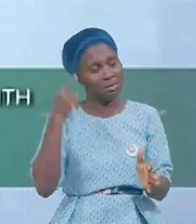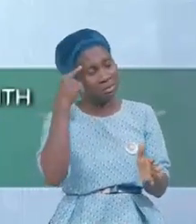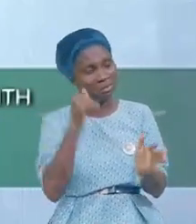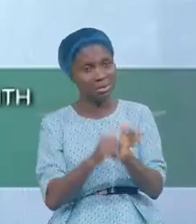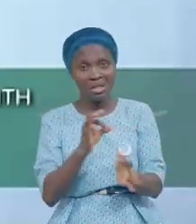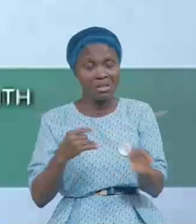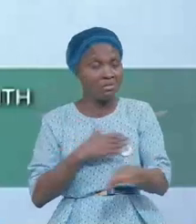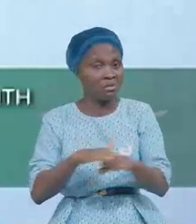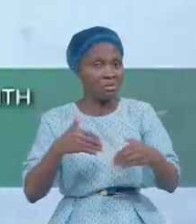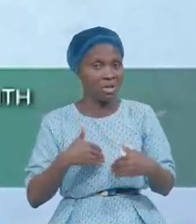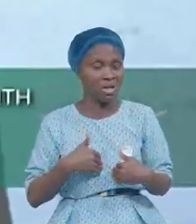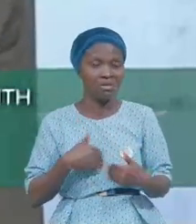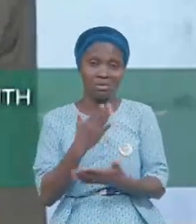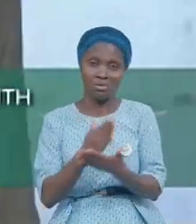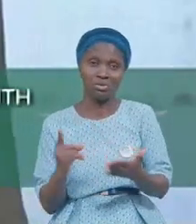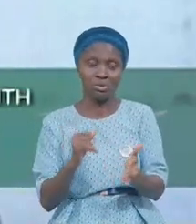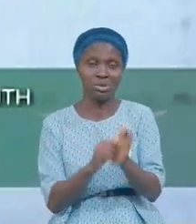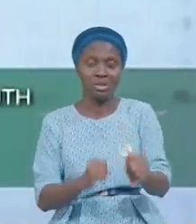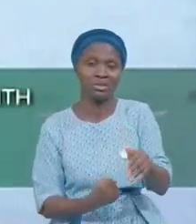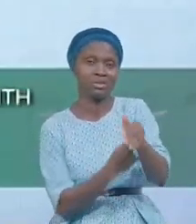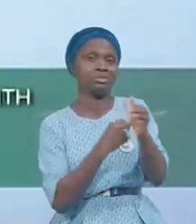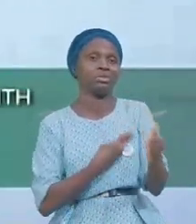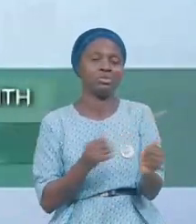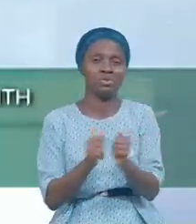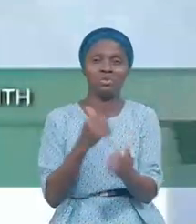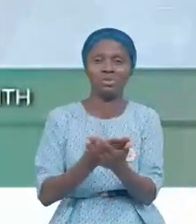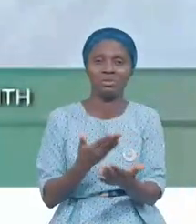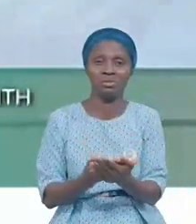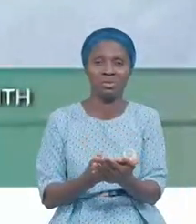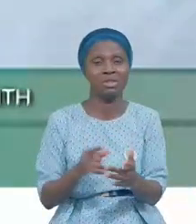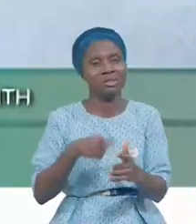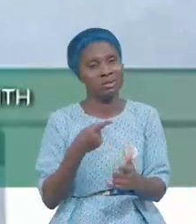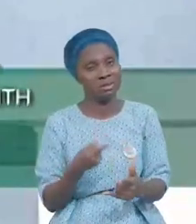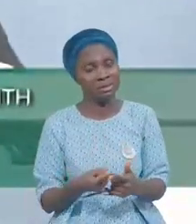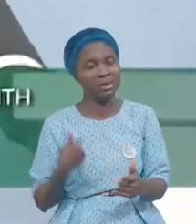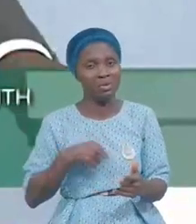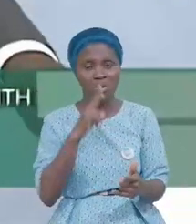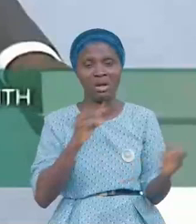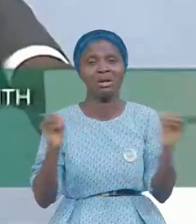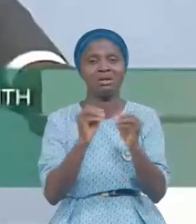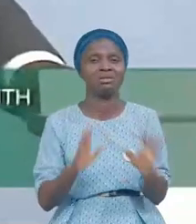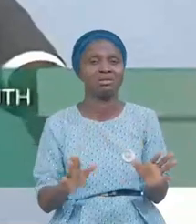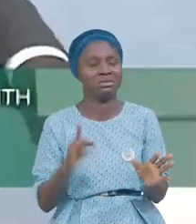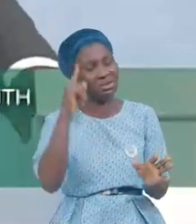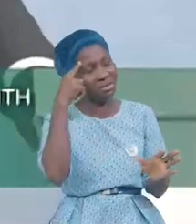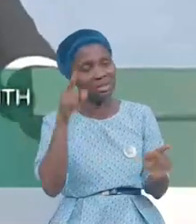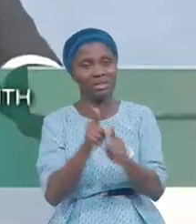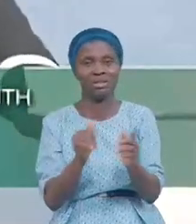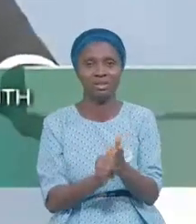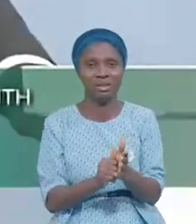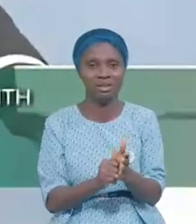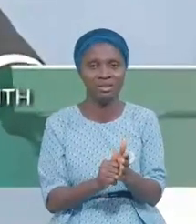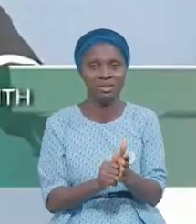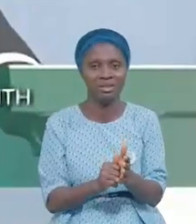avancer. Nous pensons que si nous n'avons pas l'or et l'argent, nous, si nous avons un ministre,